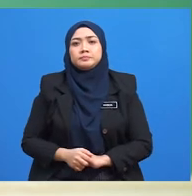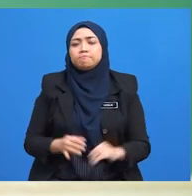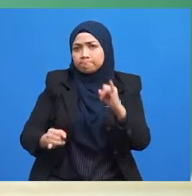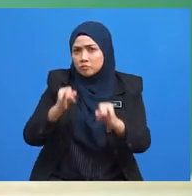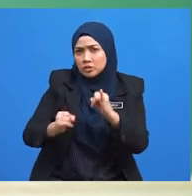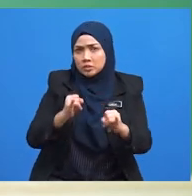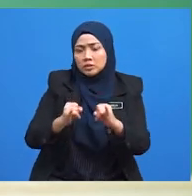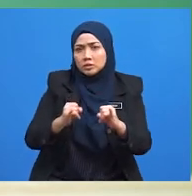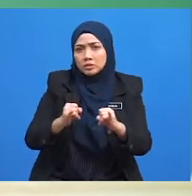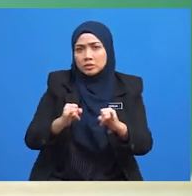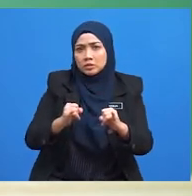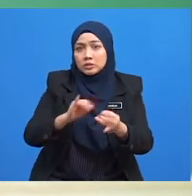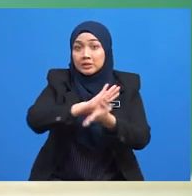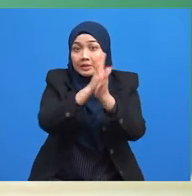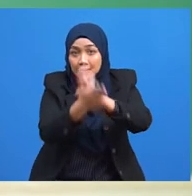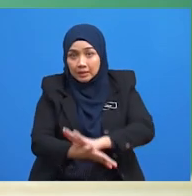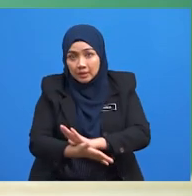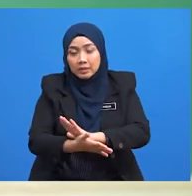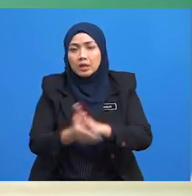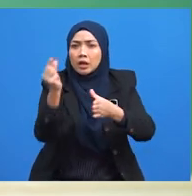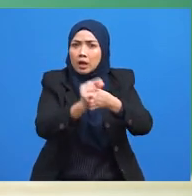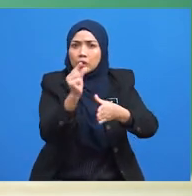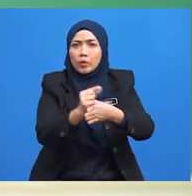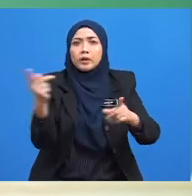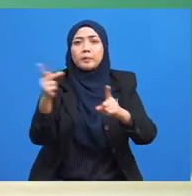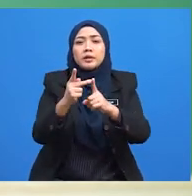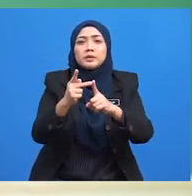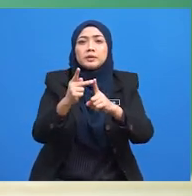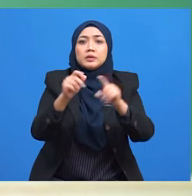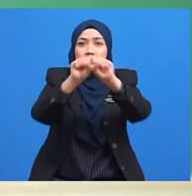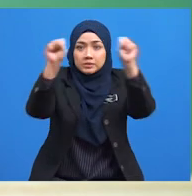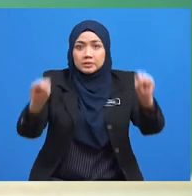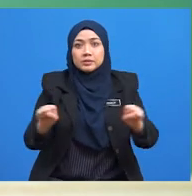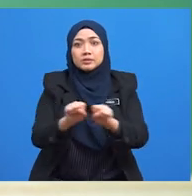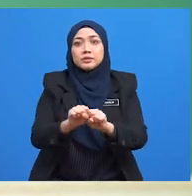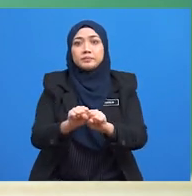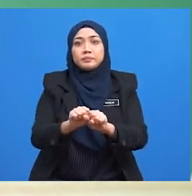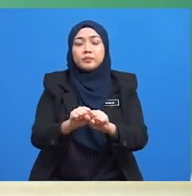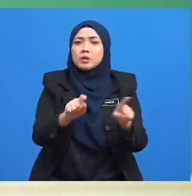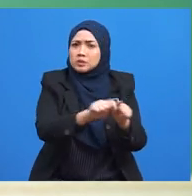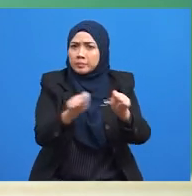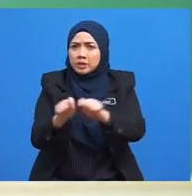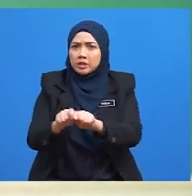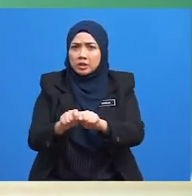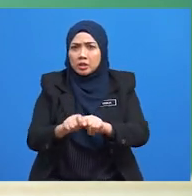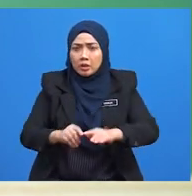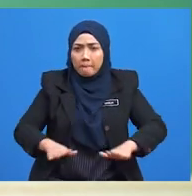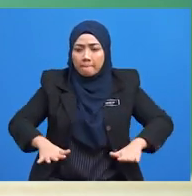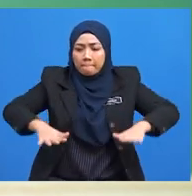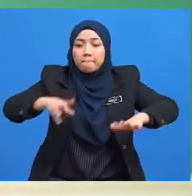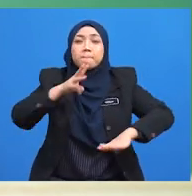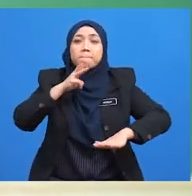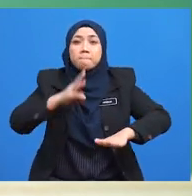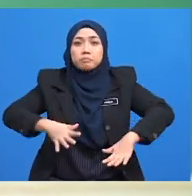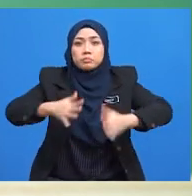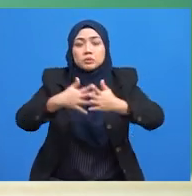Jika berlaku gangguan ke atas sistem hidrologi seperti banjir besar, adakah akan berlaku gangguan ke